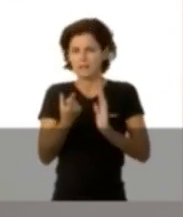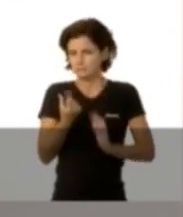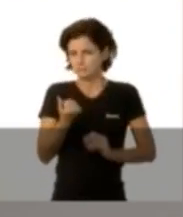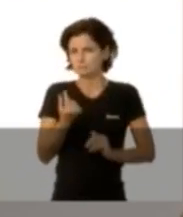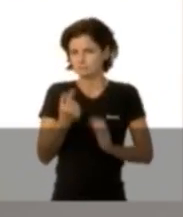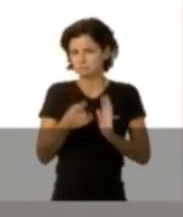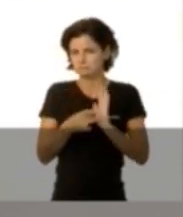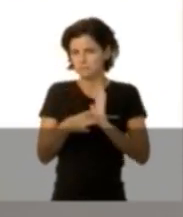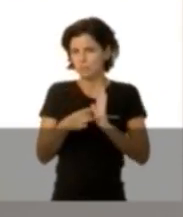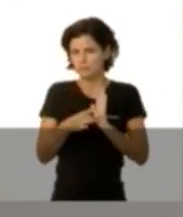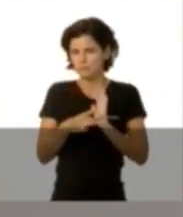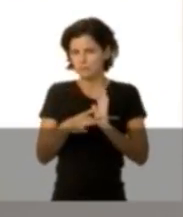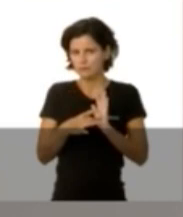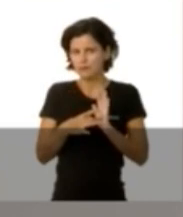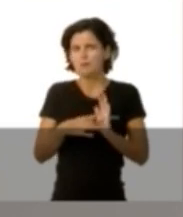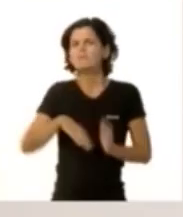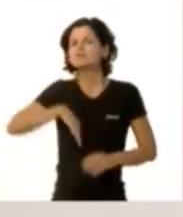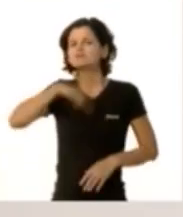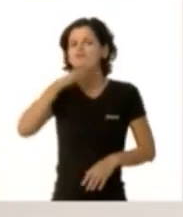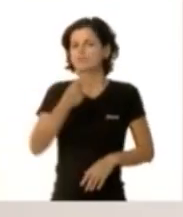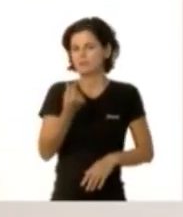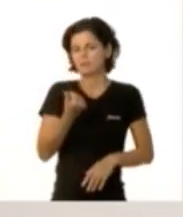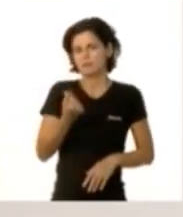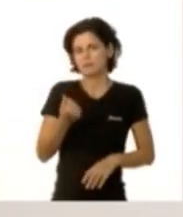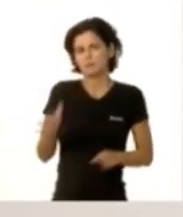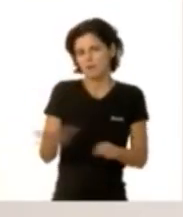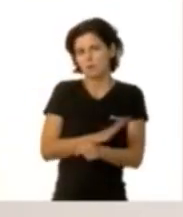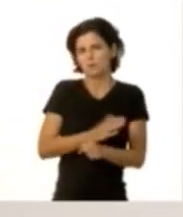però suficiència quantitativa.